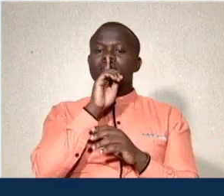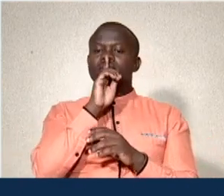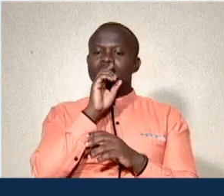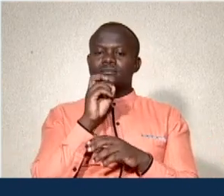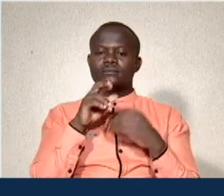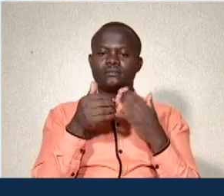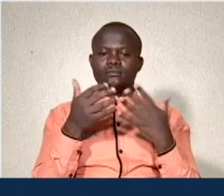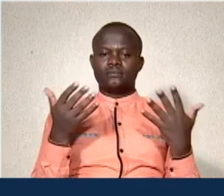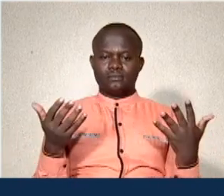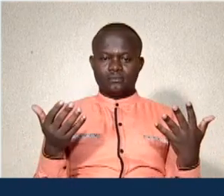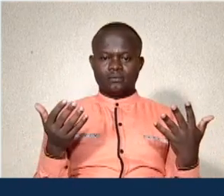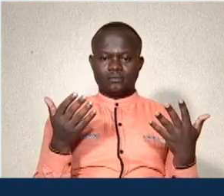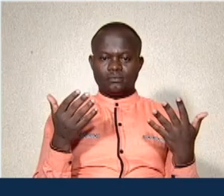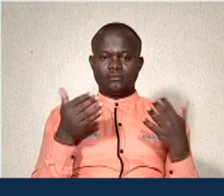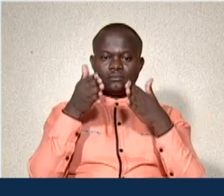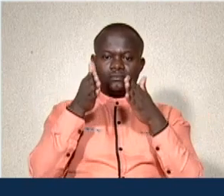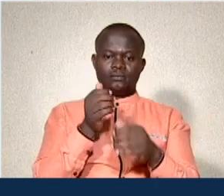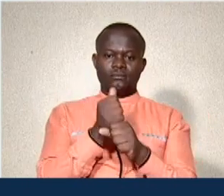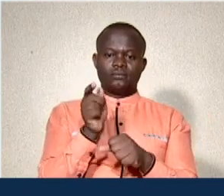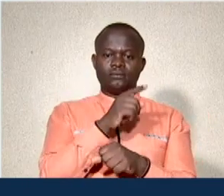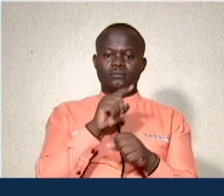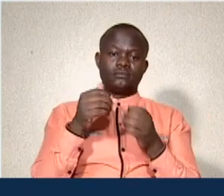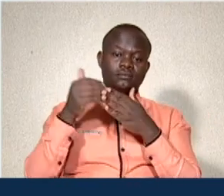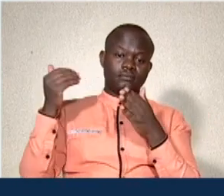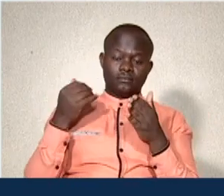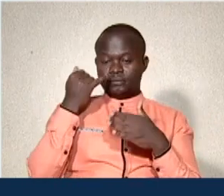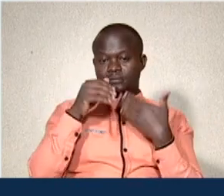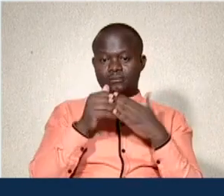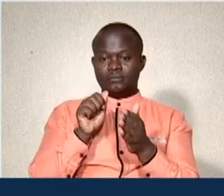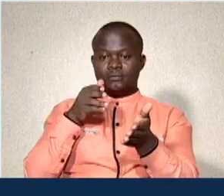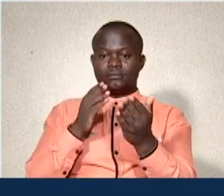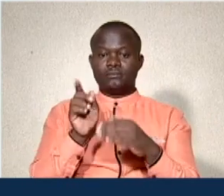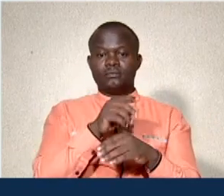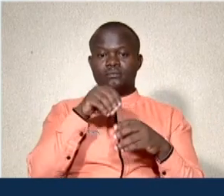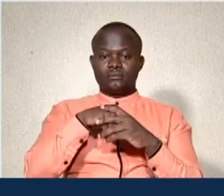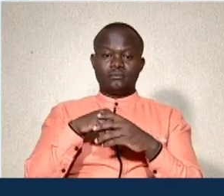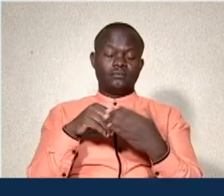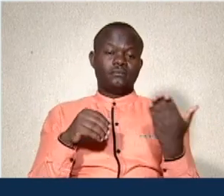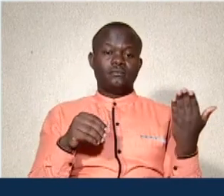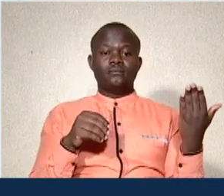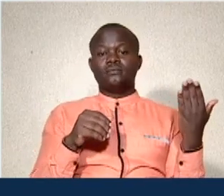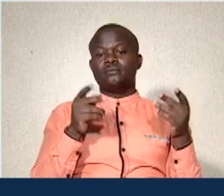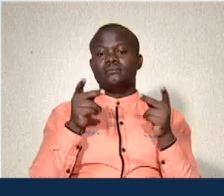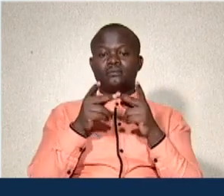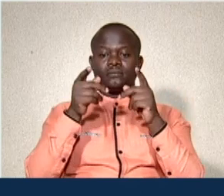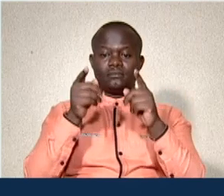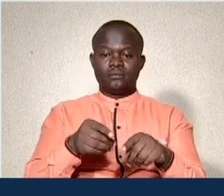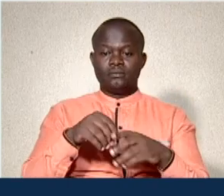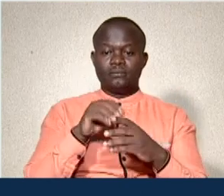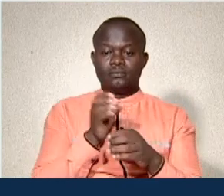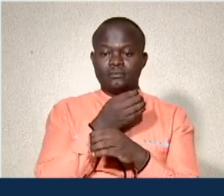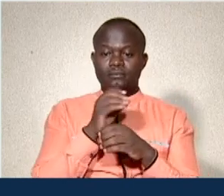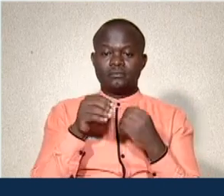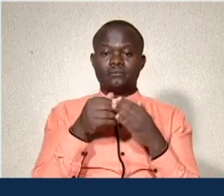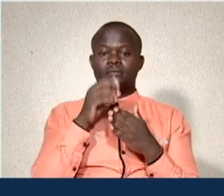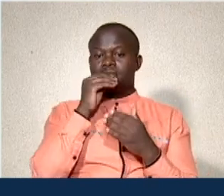ngo bahishire umuntu wakoze icyaha. Mbere iyo wajya gukurikirana icyaha uri nko mu iperereza, aho wasangaga nko mu kabari umuntu